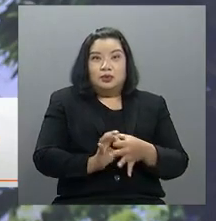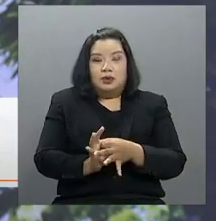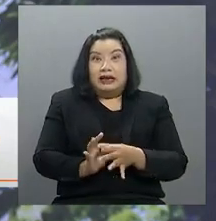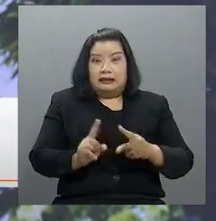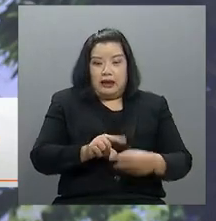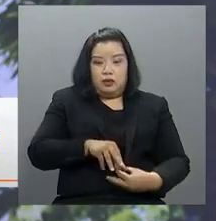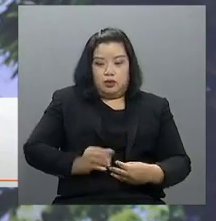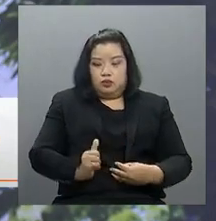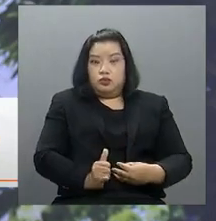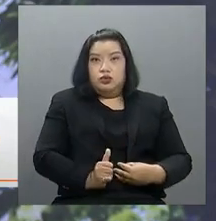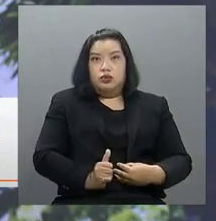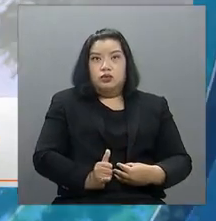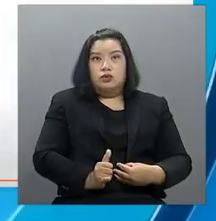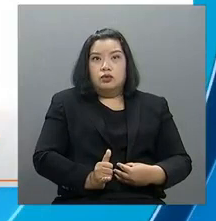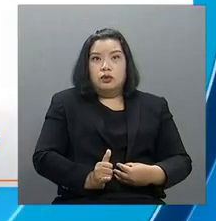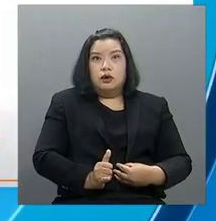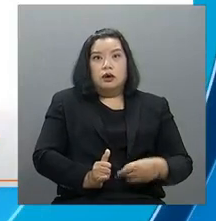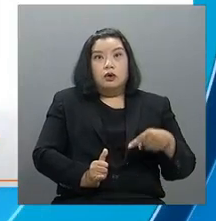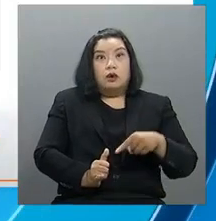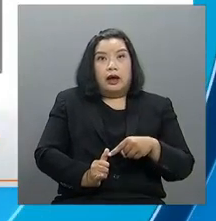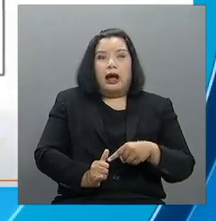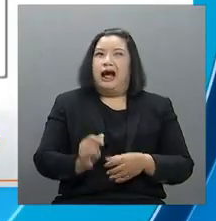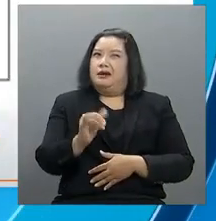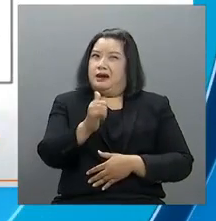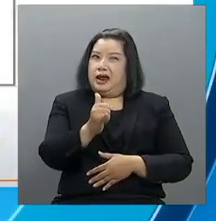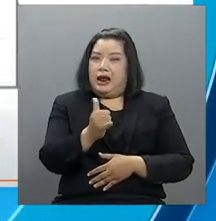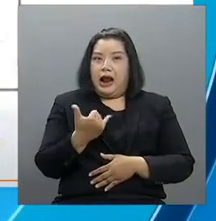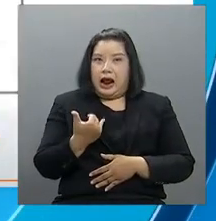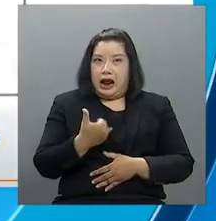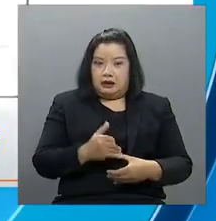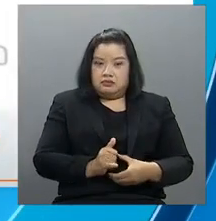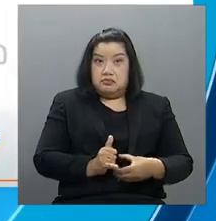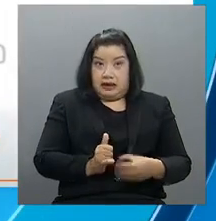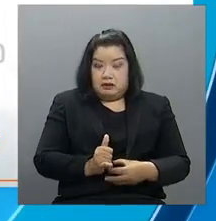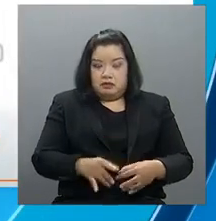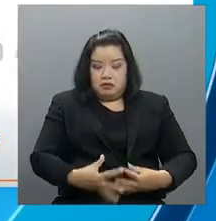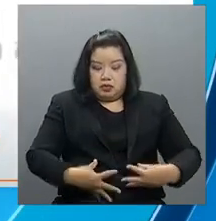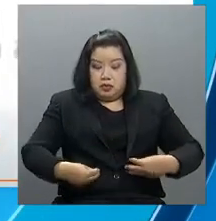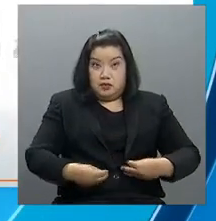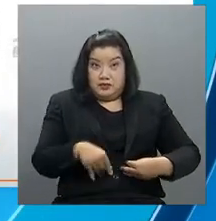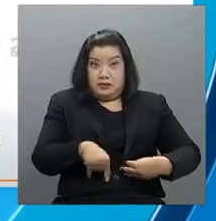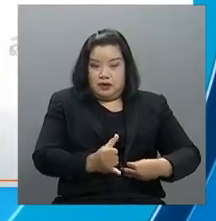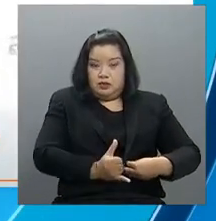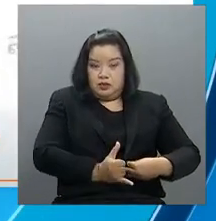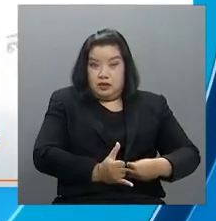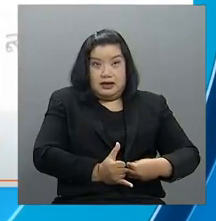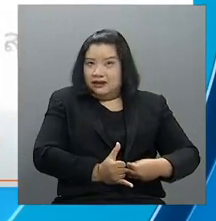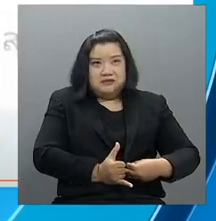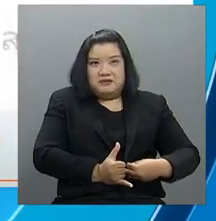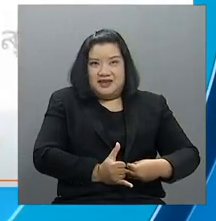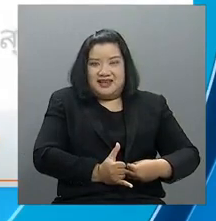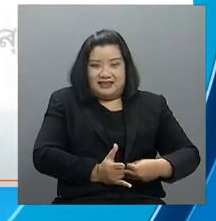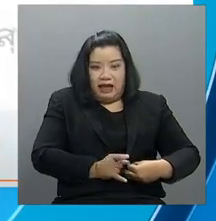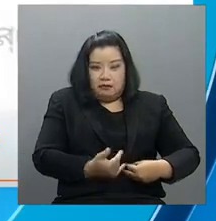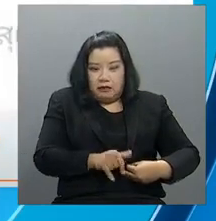อนเนี่ยหลุดออกไปจากตัวท่อนำไข่แล้วก็เลยไปเกาะติดอยู่ที่อวัยวะอื่นๆในช่องท้องแทนแล้วก็โดยส่วน